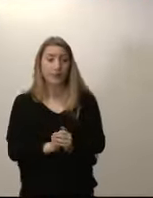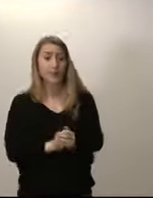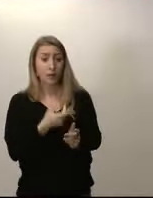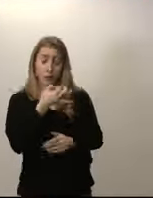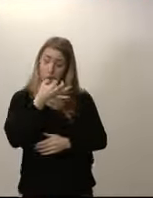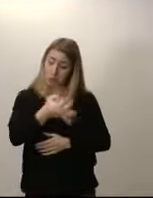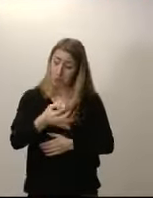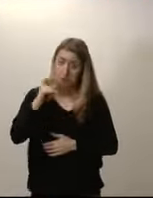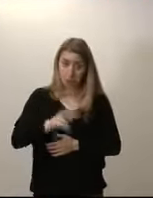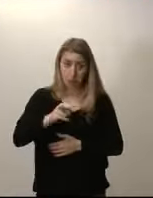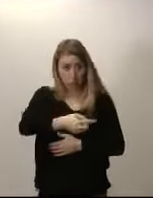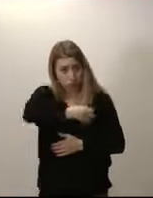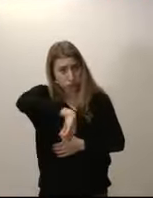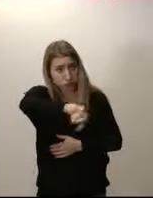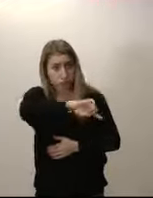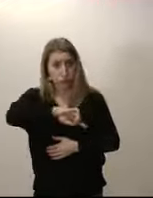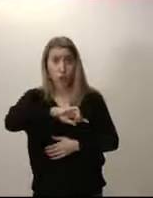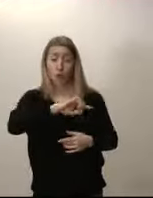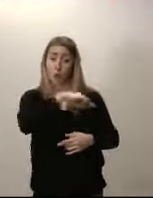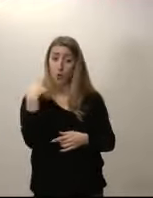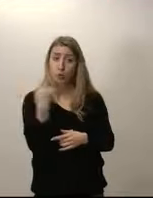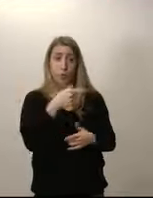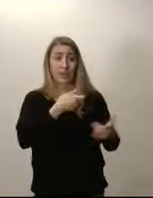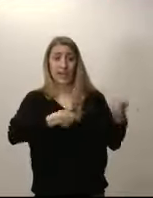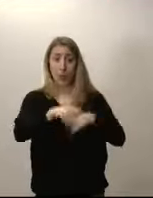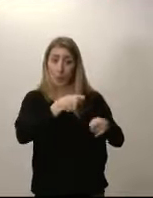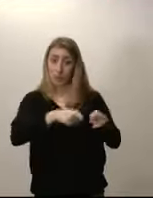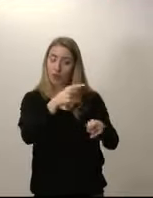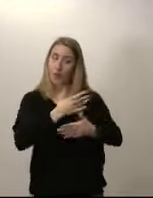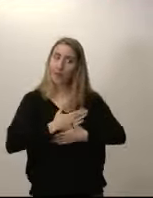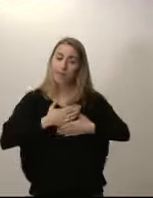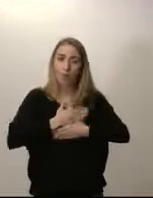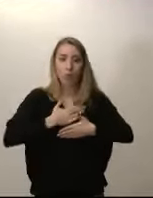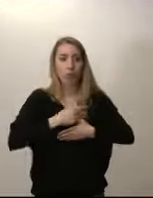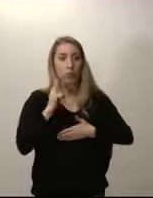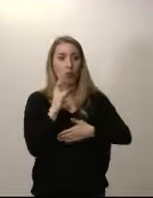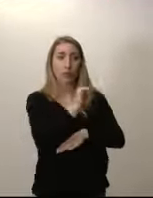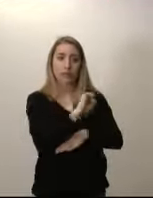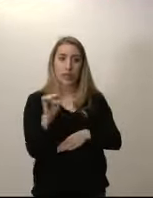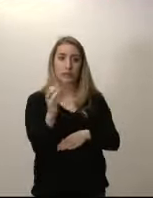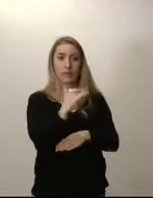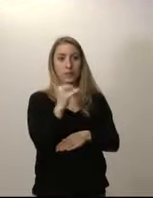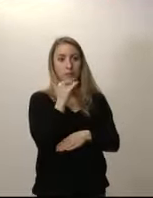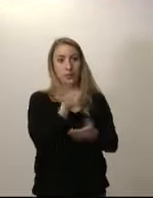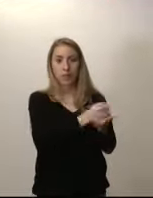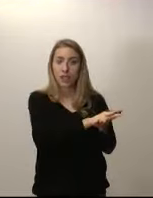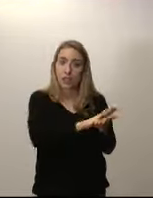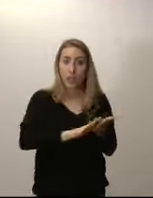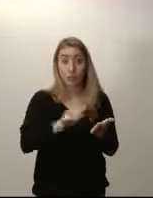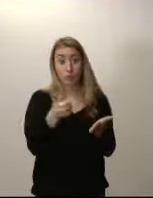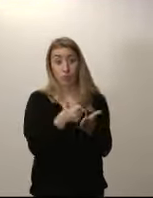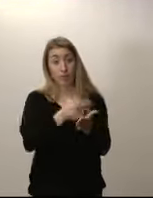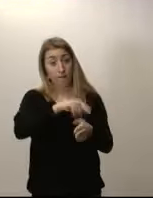satisfaction exprimée quand même par l'ensemble des commerçants sur cette gratuité du samedi après-midi. Donc c'est quelque chose, bien sûr, qu'il faut poursuivre. Et